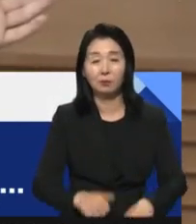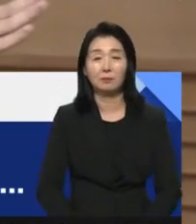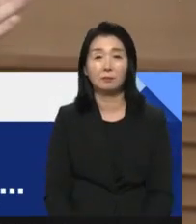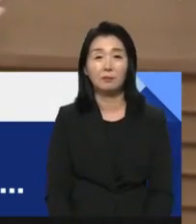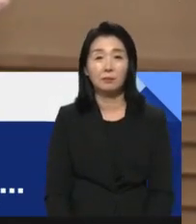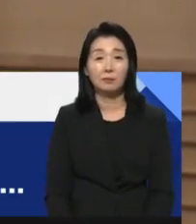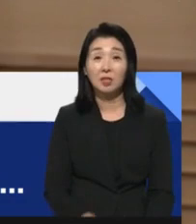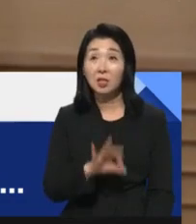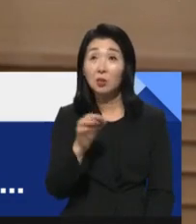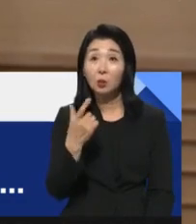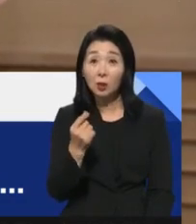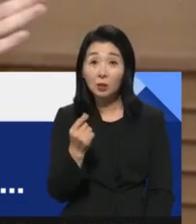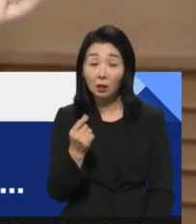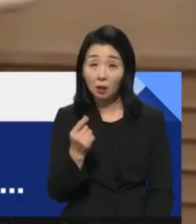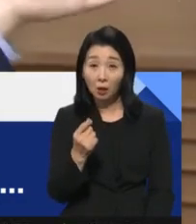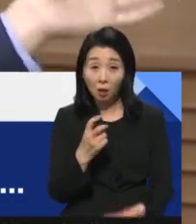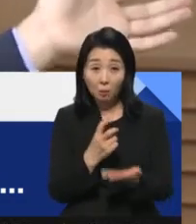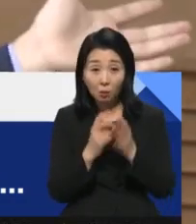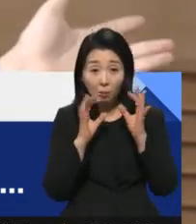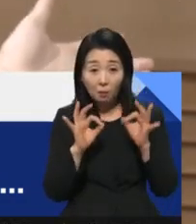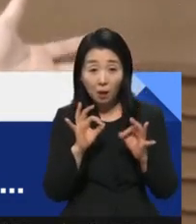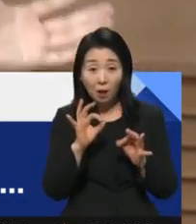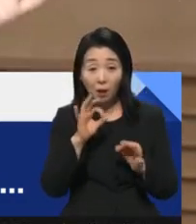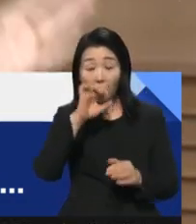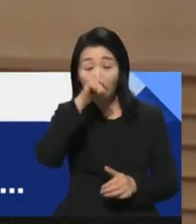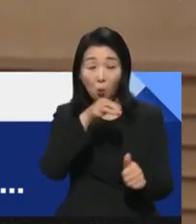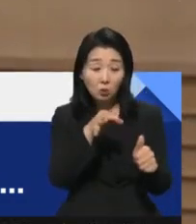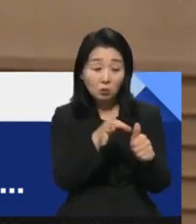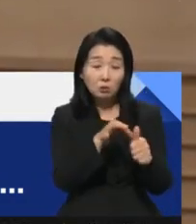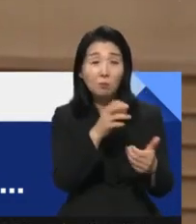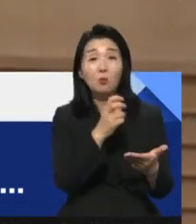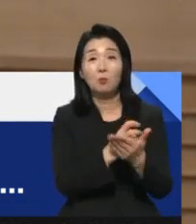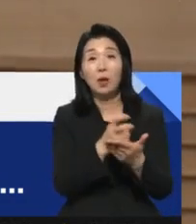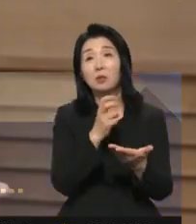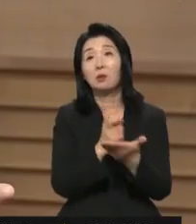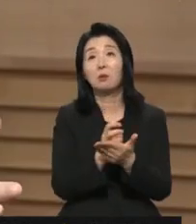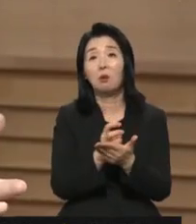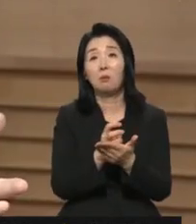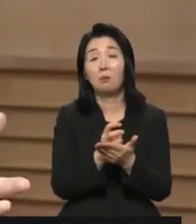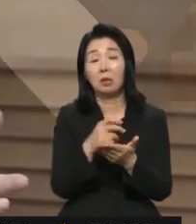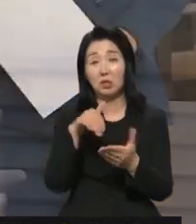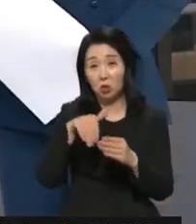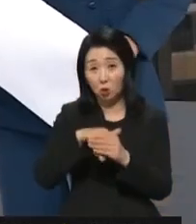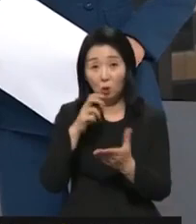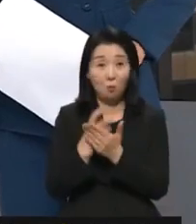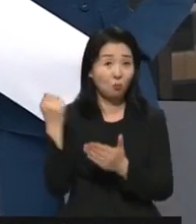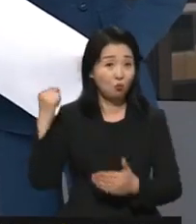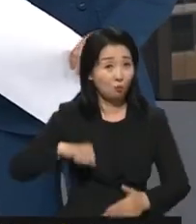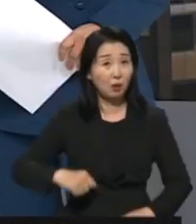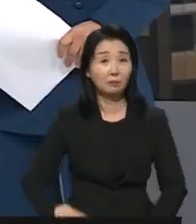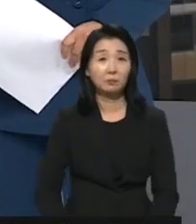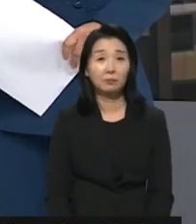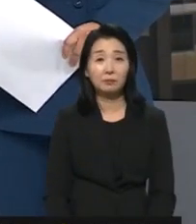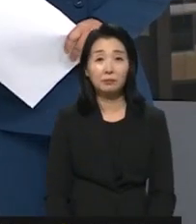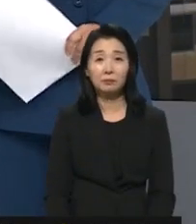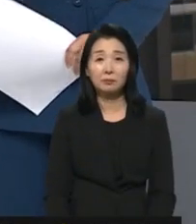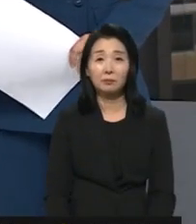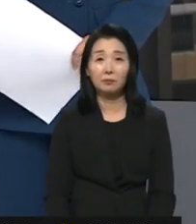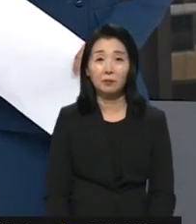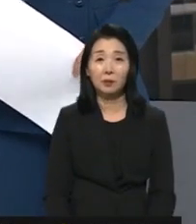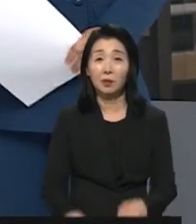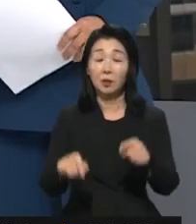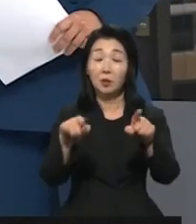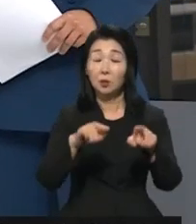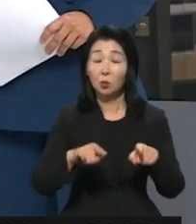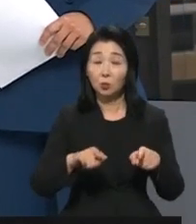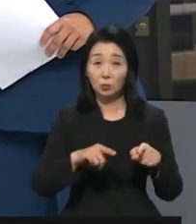우리가 법적으로 검토해보니까 보조금법 위반입니다. 그 선거법도 위반이고. 네, 앞서 이 특위는 전장연이 지난